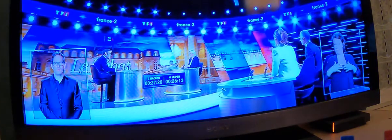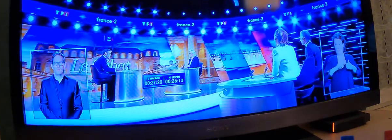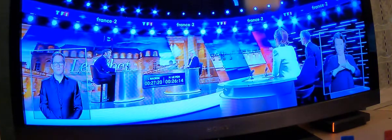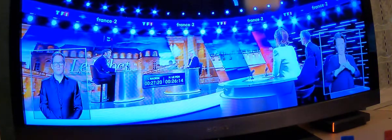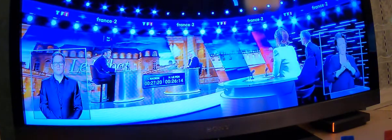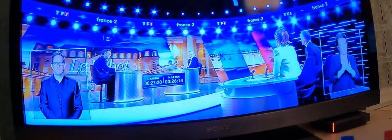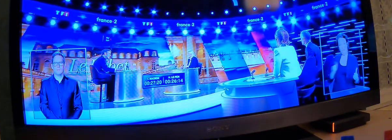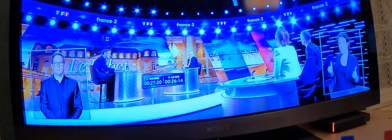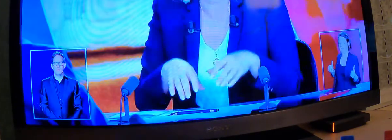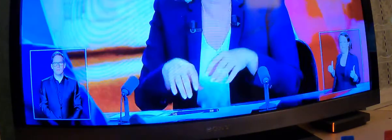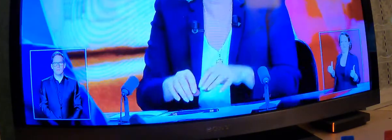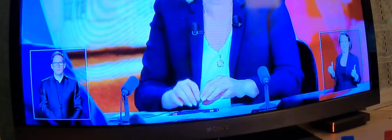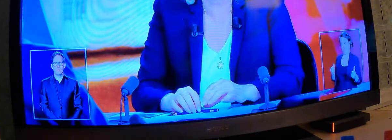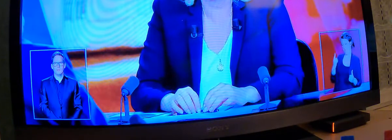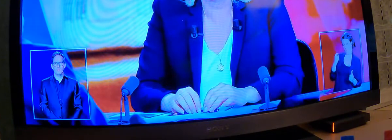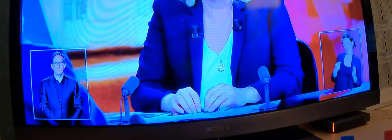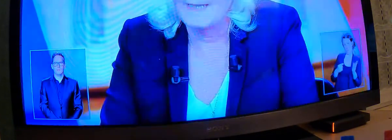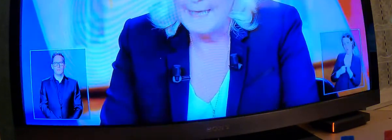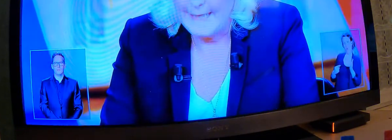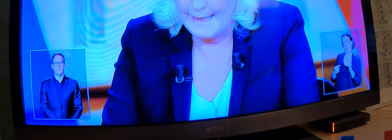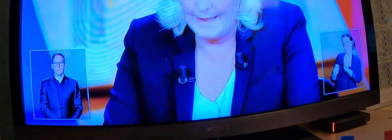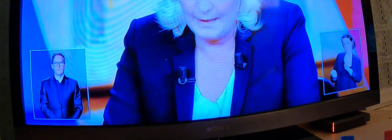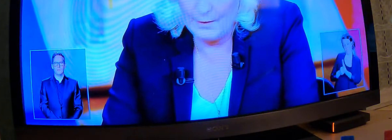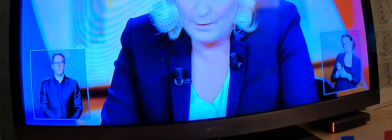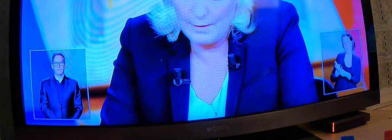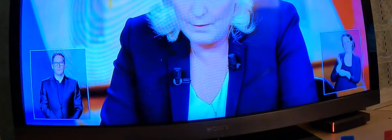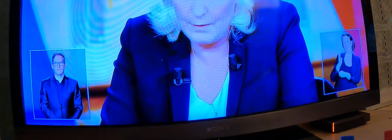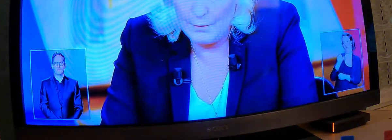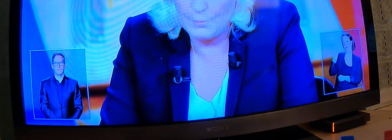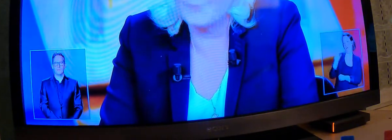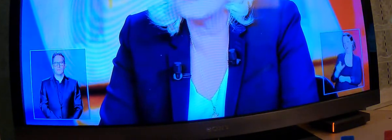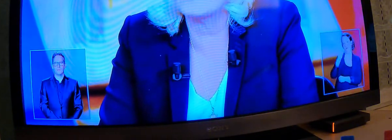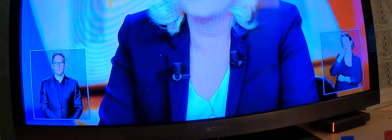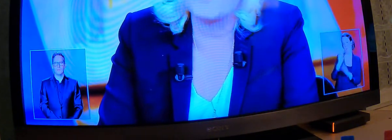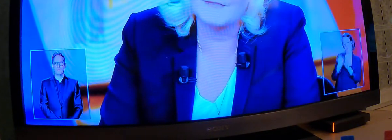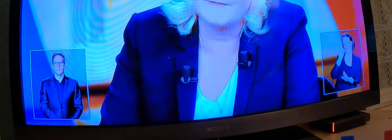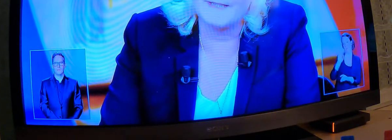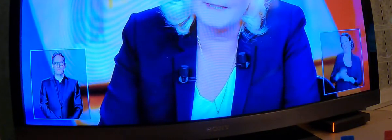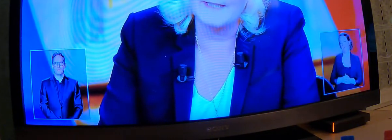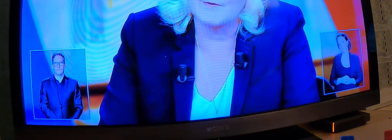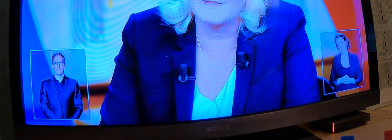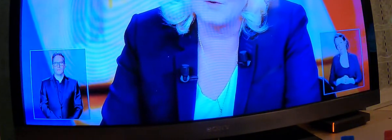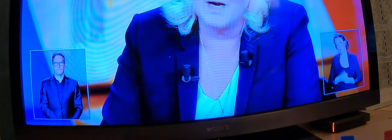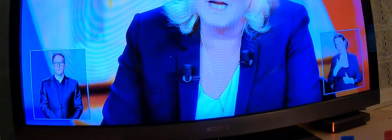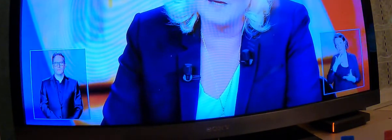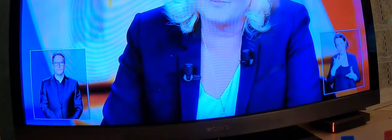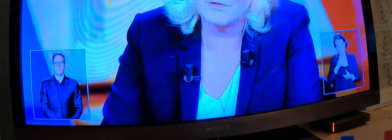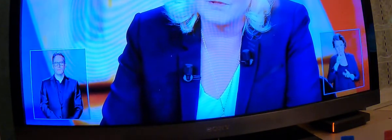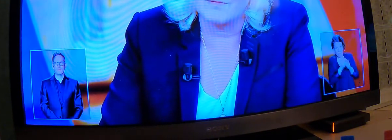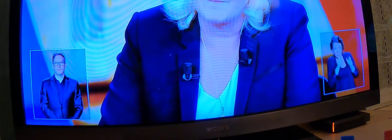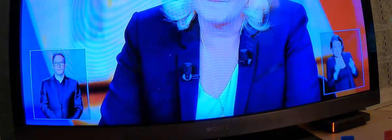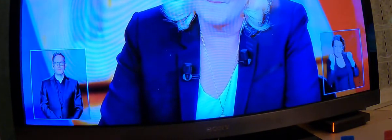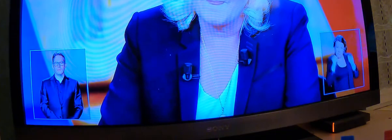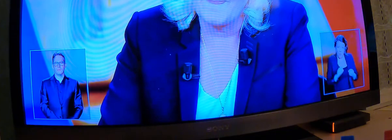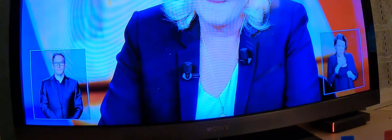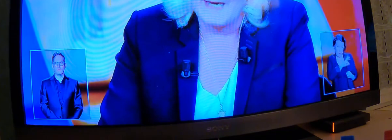Macron, à compter de votre élection. Et l'augmentation de la productivité est de